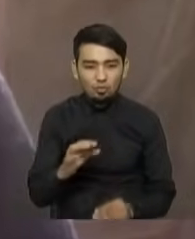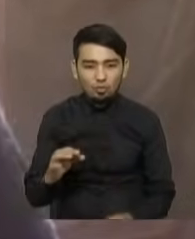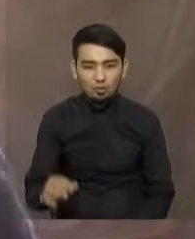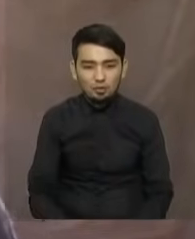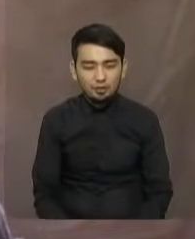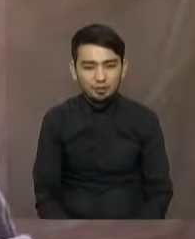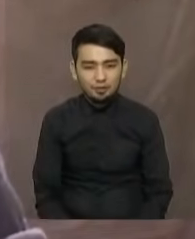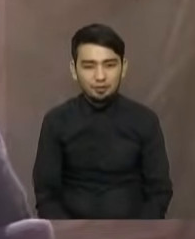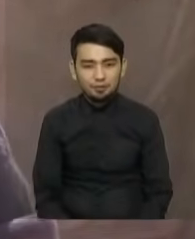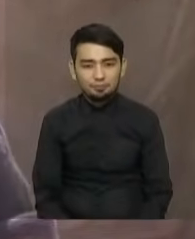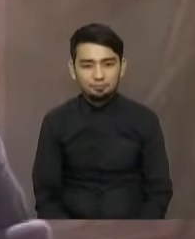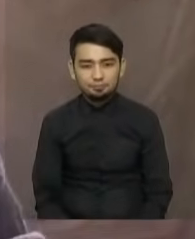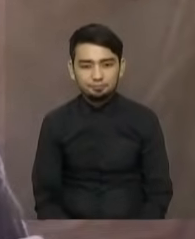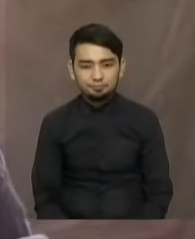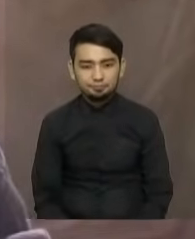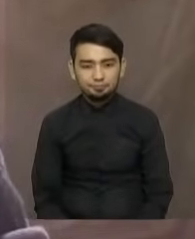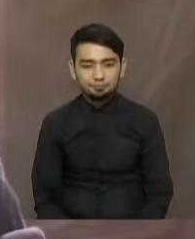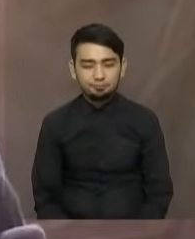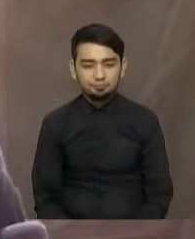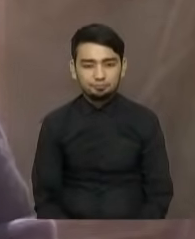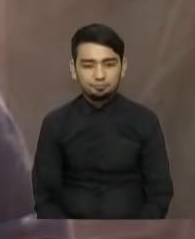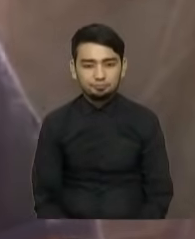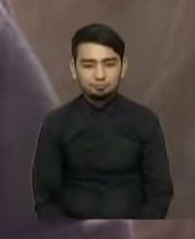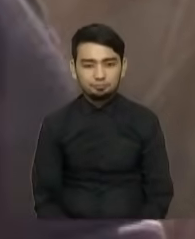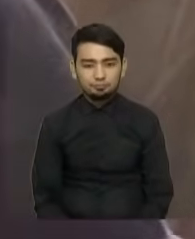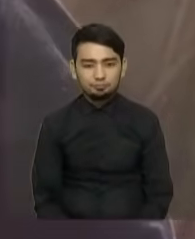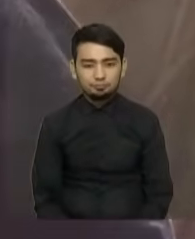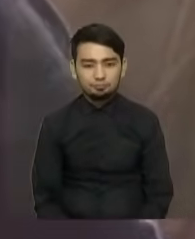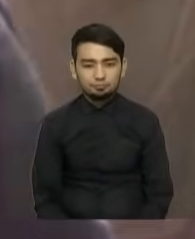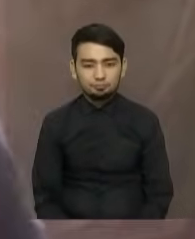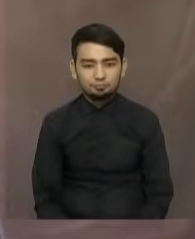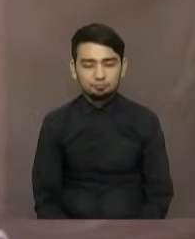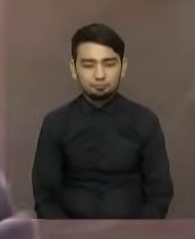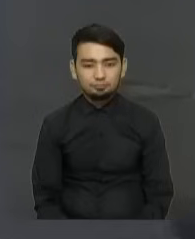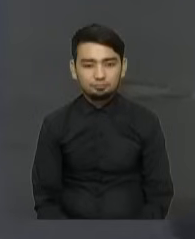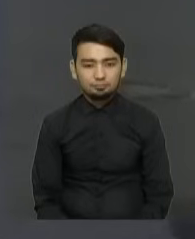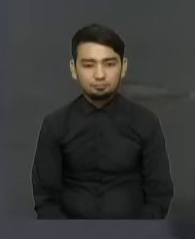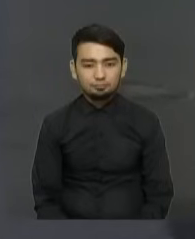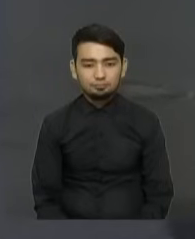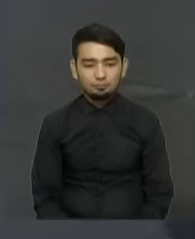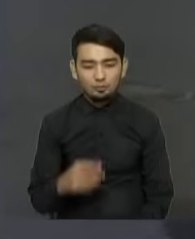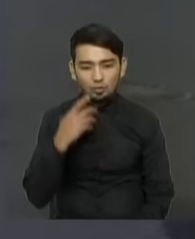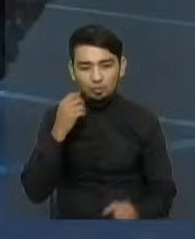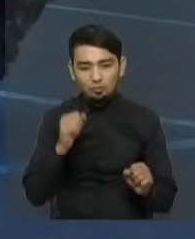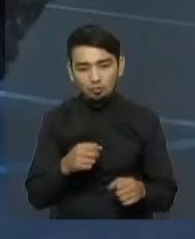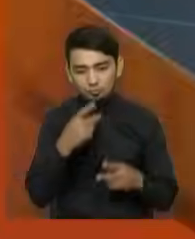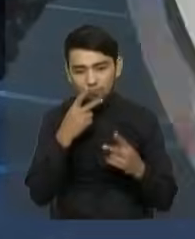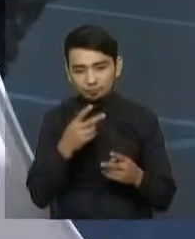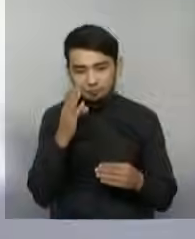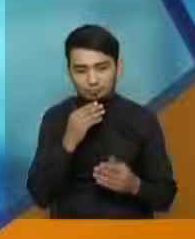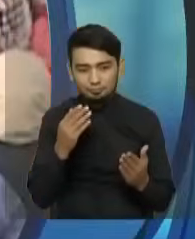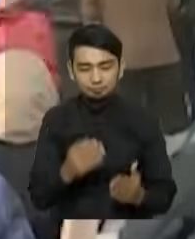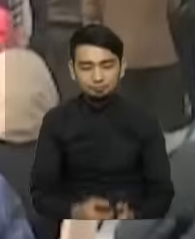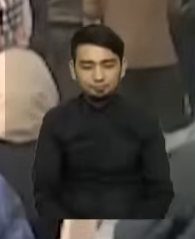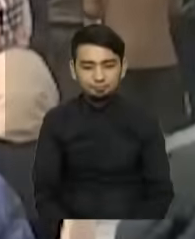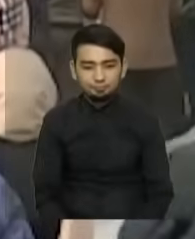персонаж непосредственно принимал участие в операции «Жусан». Когда можно будет увидеть картину?